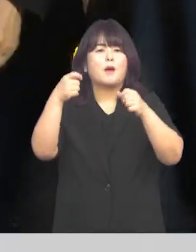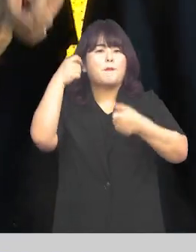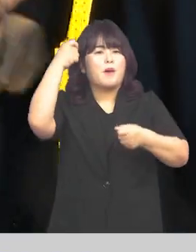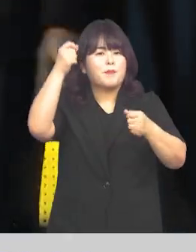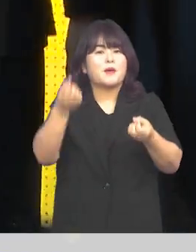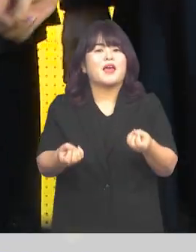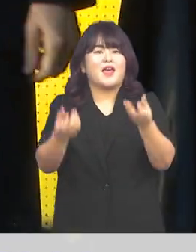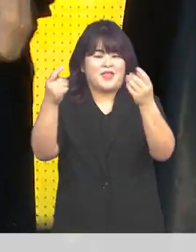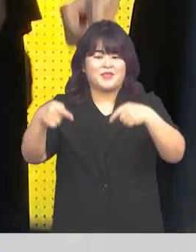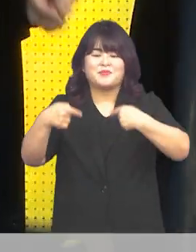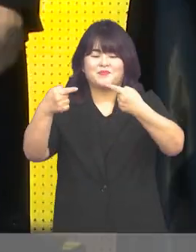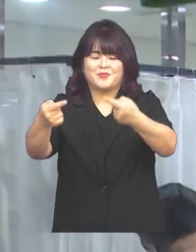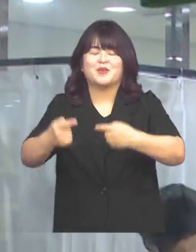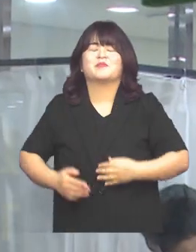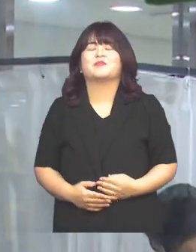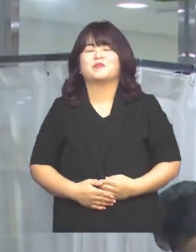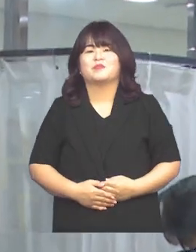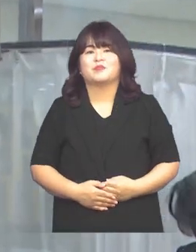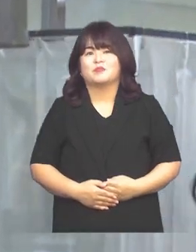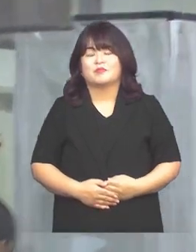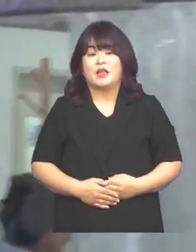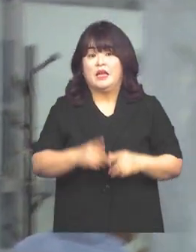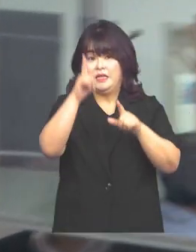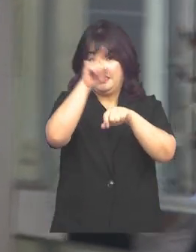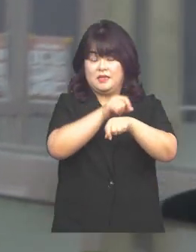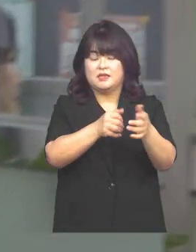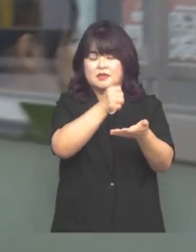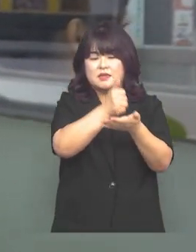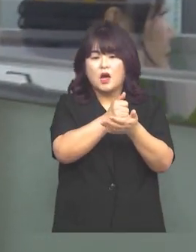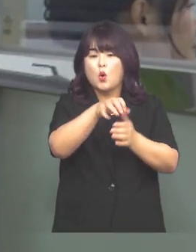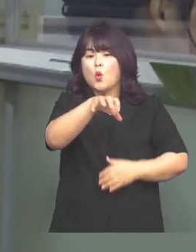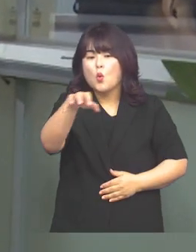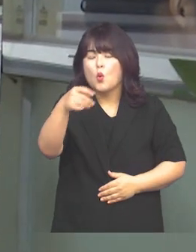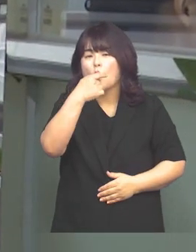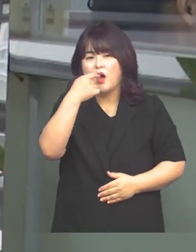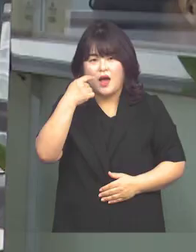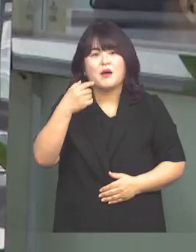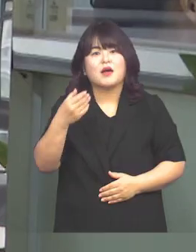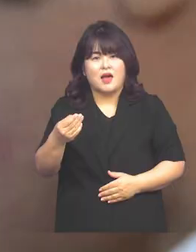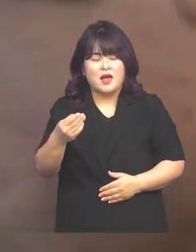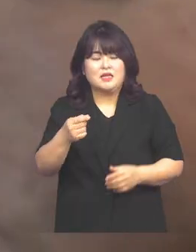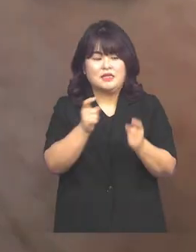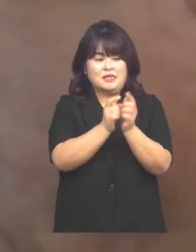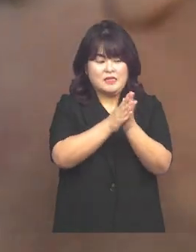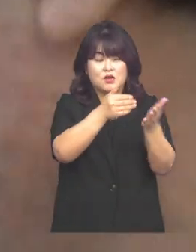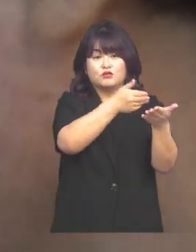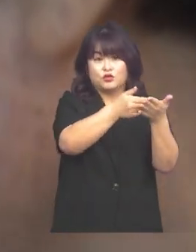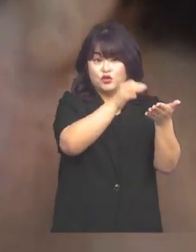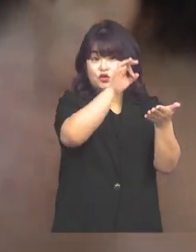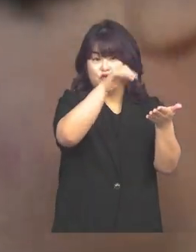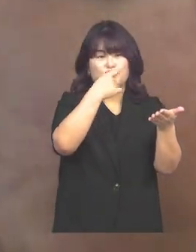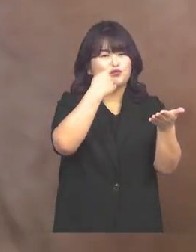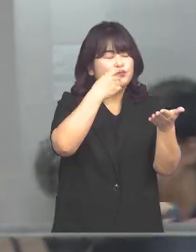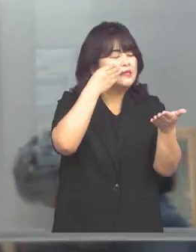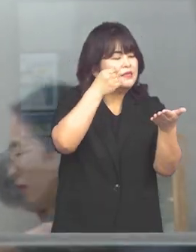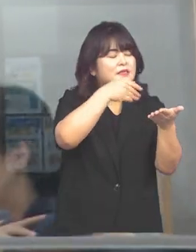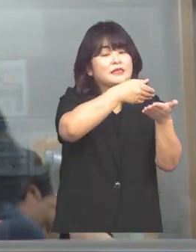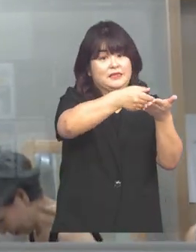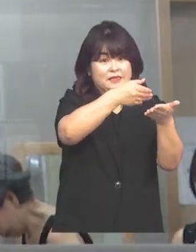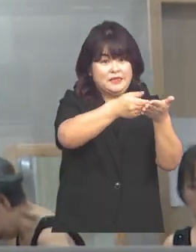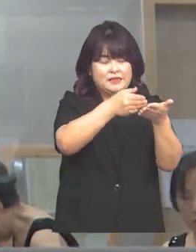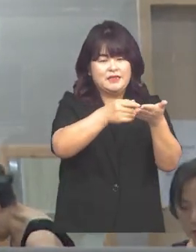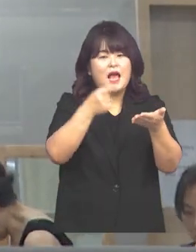발표회에 참석했습니다. 이 시장은 주민자치센터를 돌아보며 주민들이 직접 그린 유화, 캘리그래피